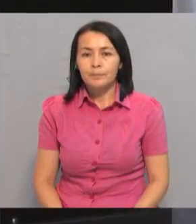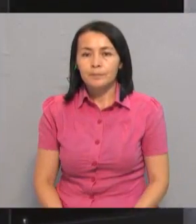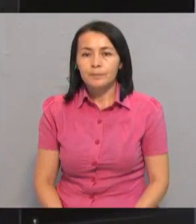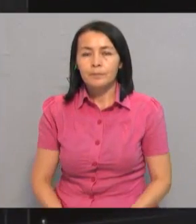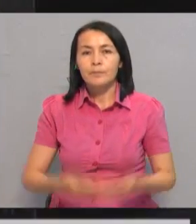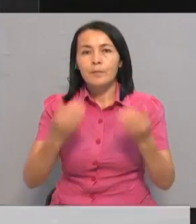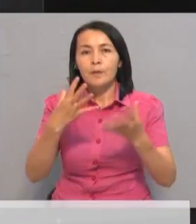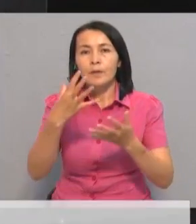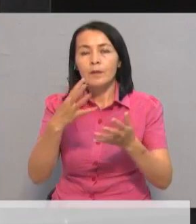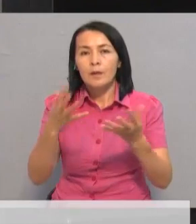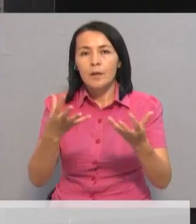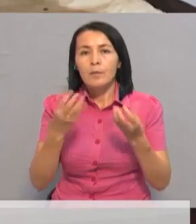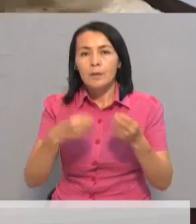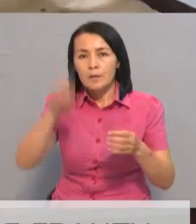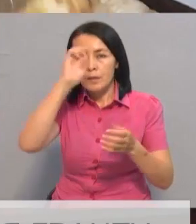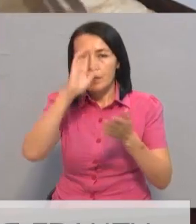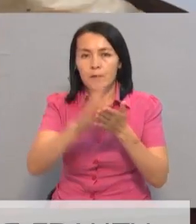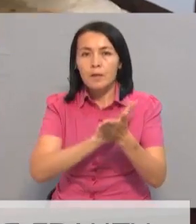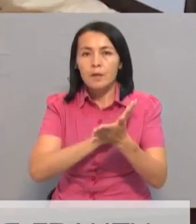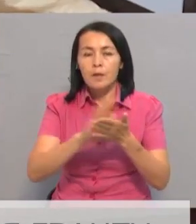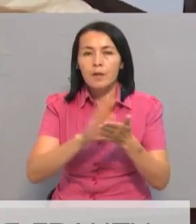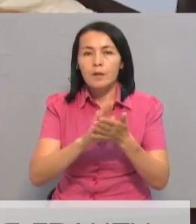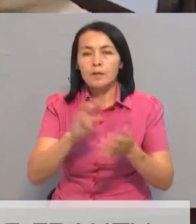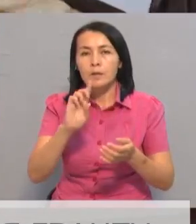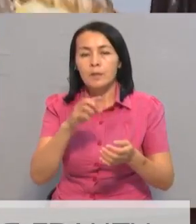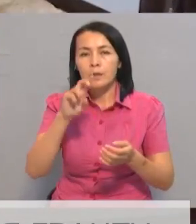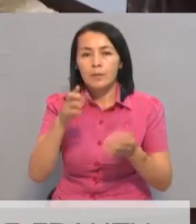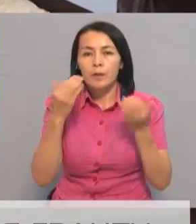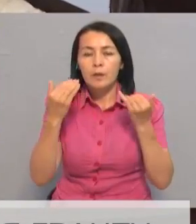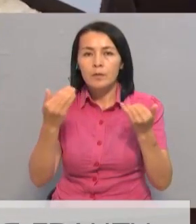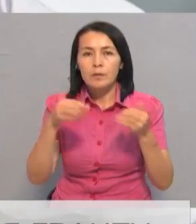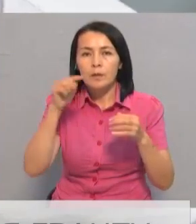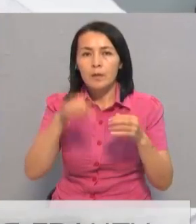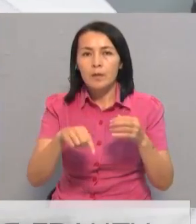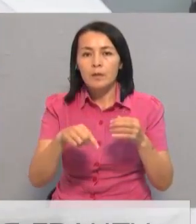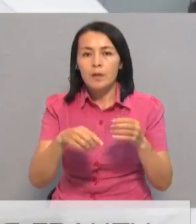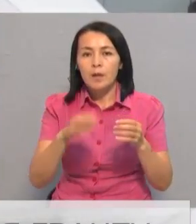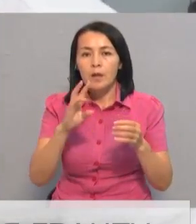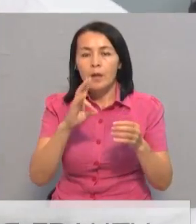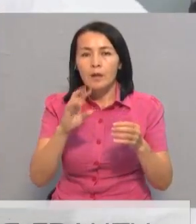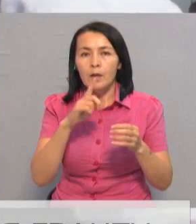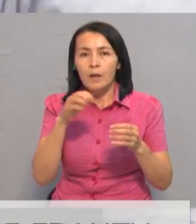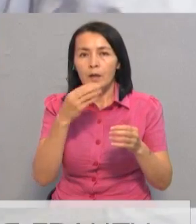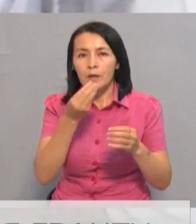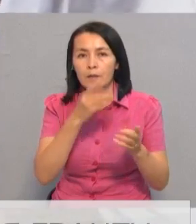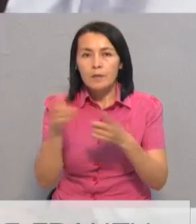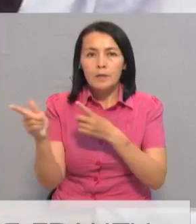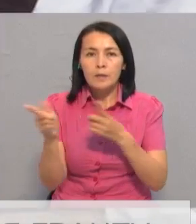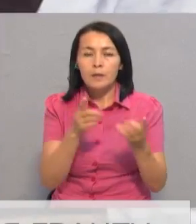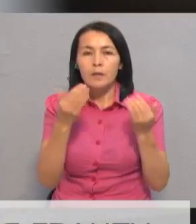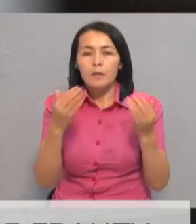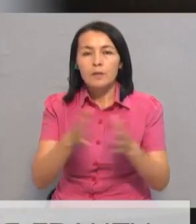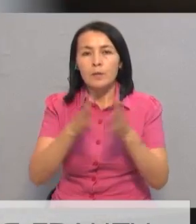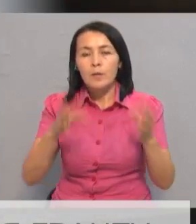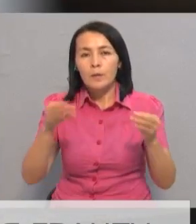одна из получивших государственных безвозмездные Гранты бал нурбайкузова бал нурбайкузова печёт хлеб с использованием натуральных дрожжей